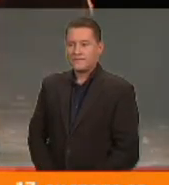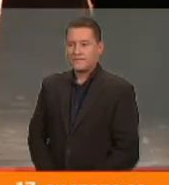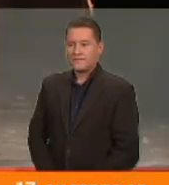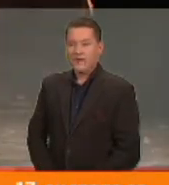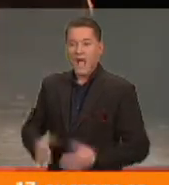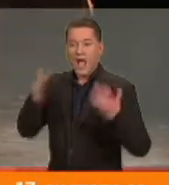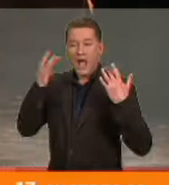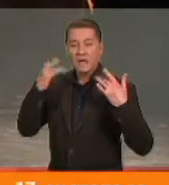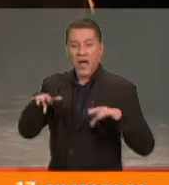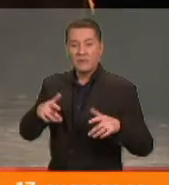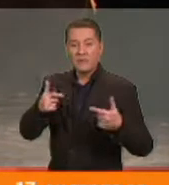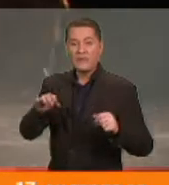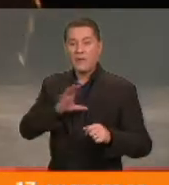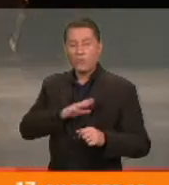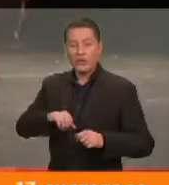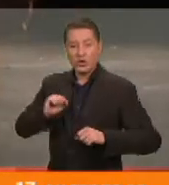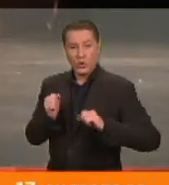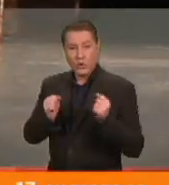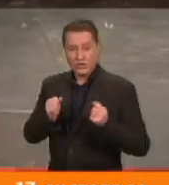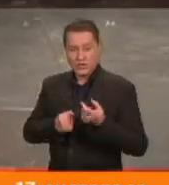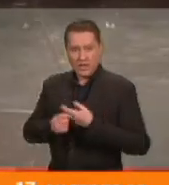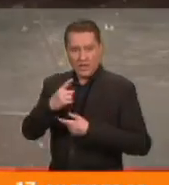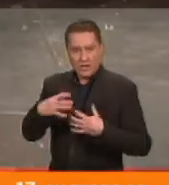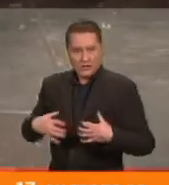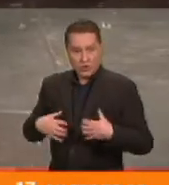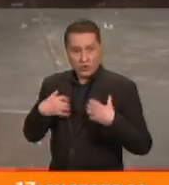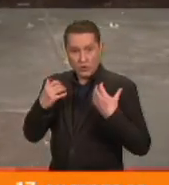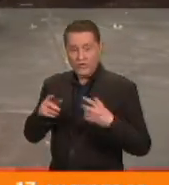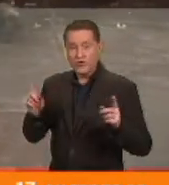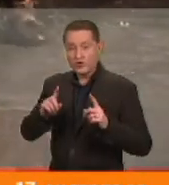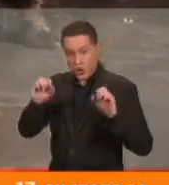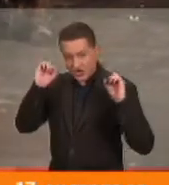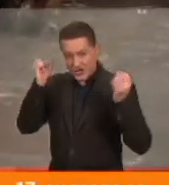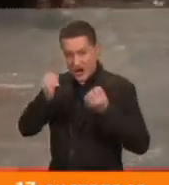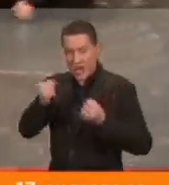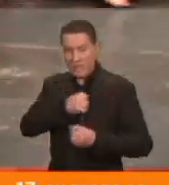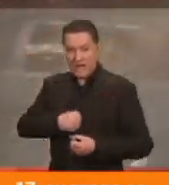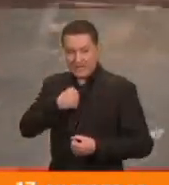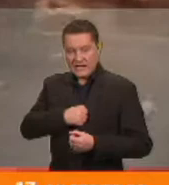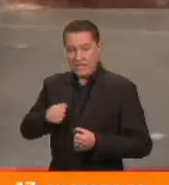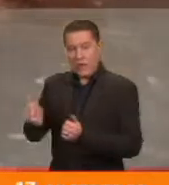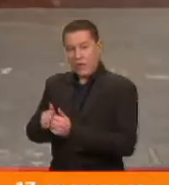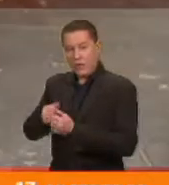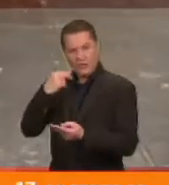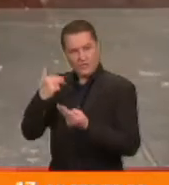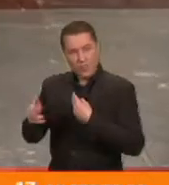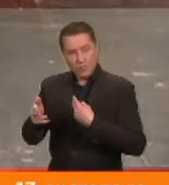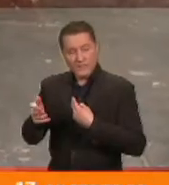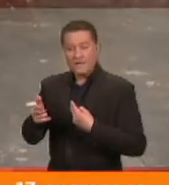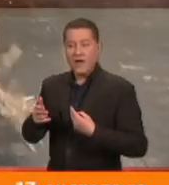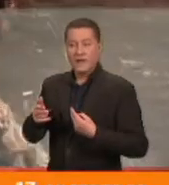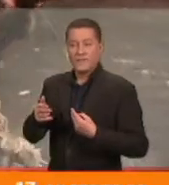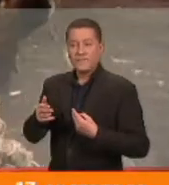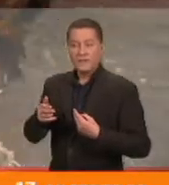Аж раптом, там, де були друзі, з'являються чудовиська. Той, що з рогами – гнів, поруч помста. Згідно з задумом